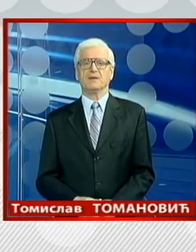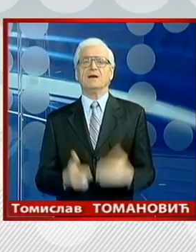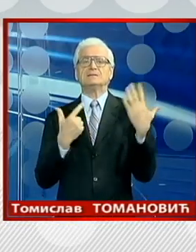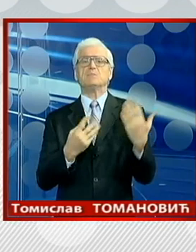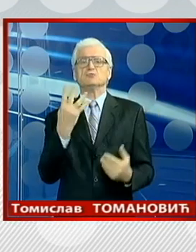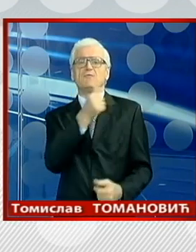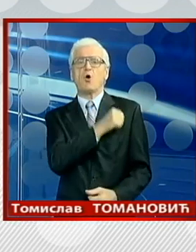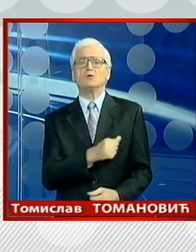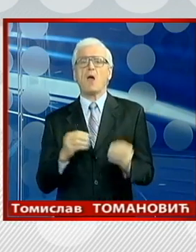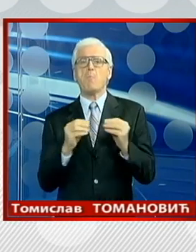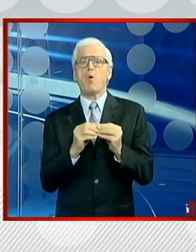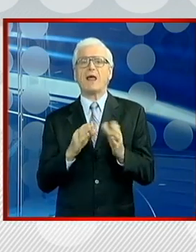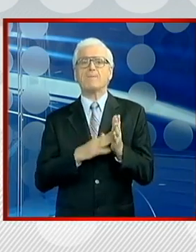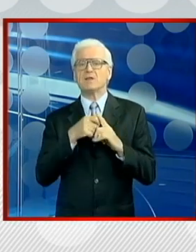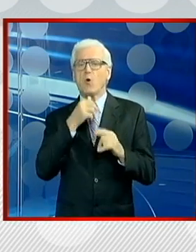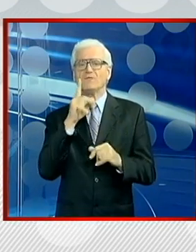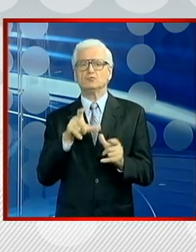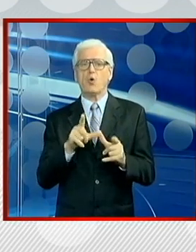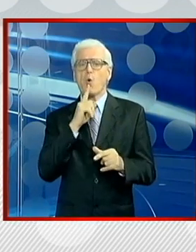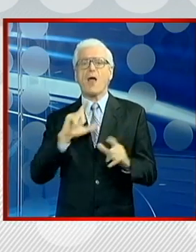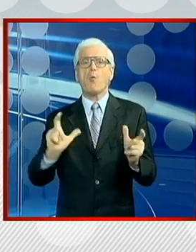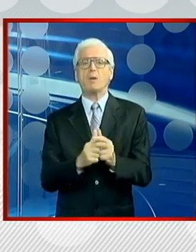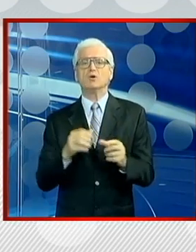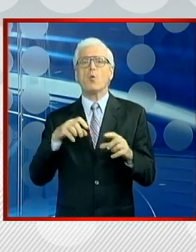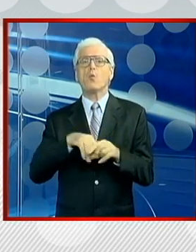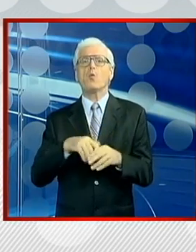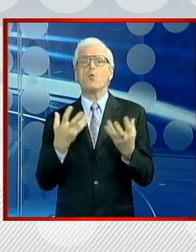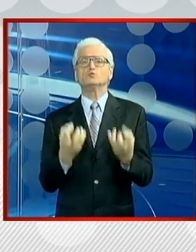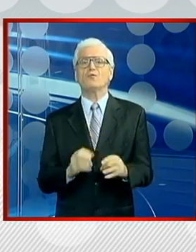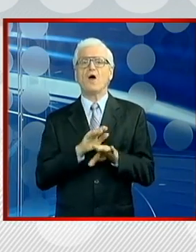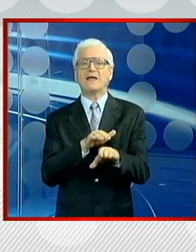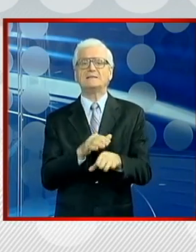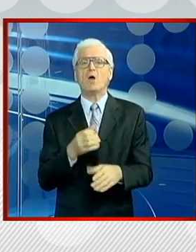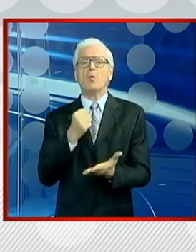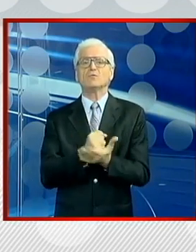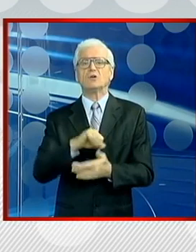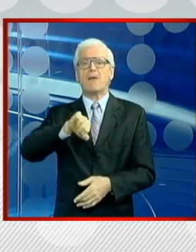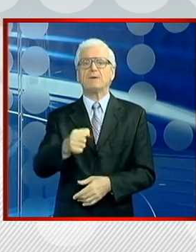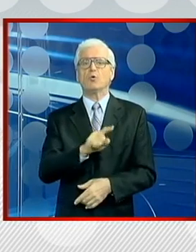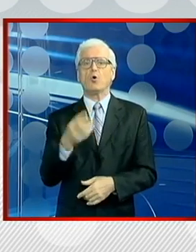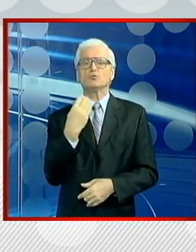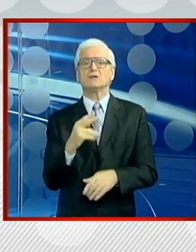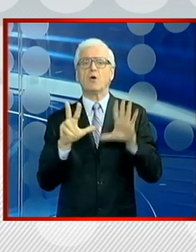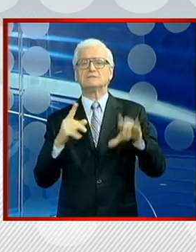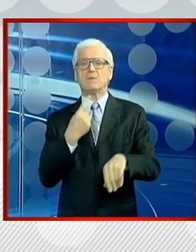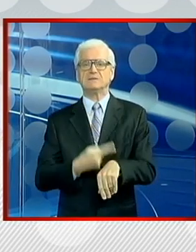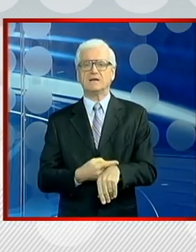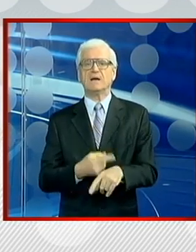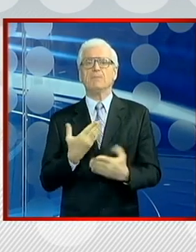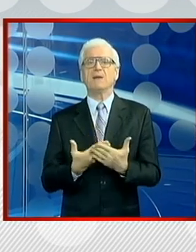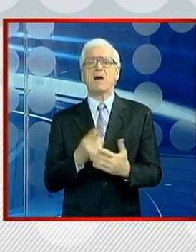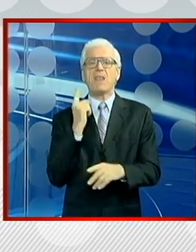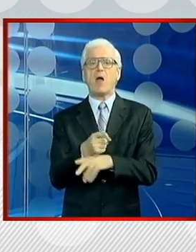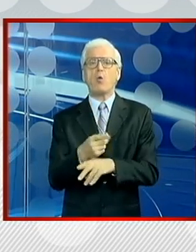U 74-godišnjem Bogdanu Mitroviću, uhapšenom u Suvoj Reci, određen je pritvor do 48 sati po